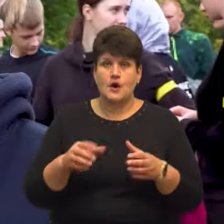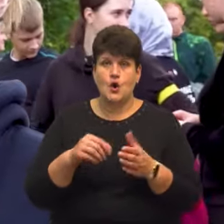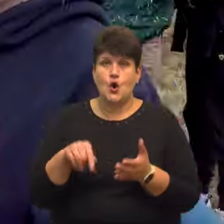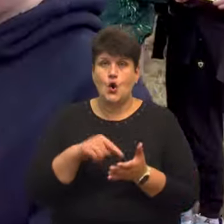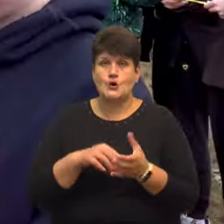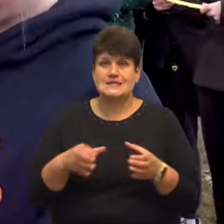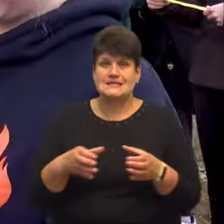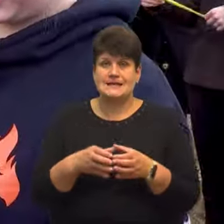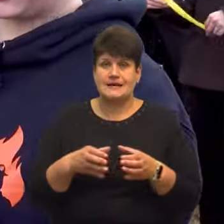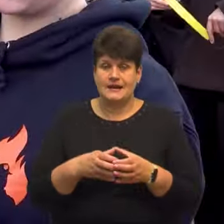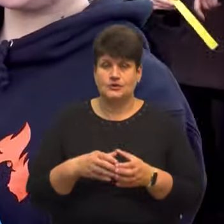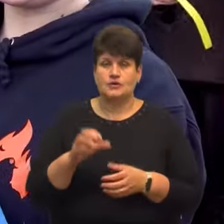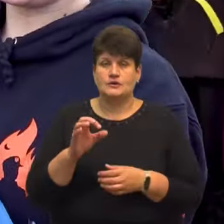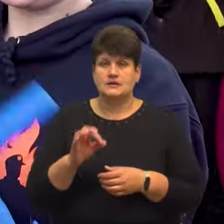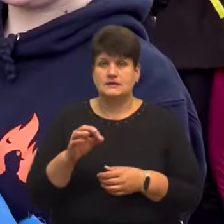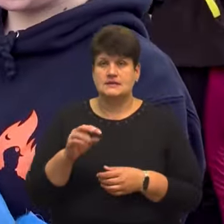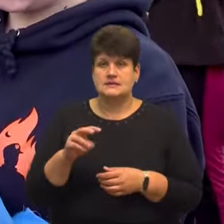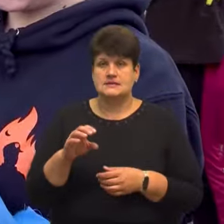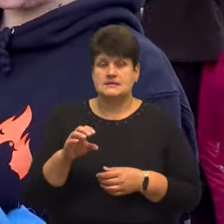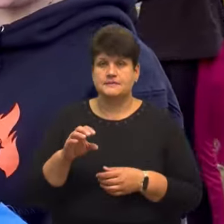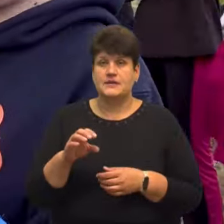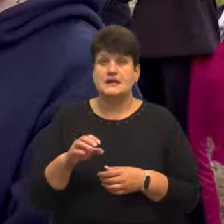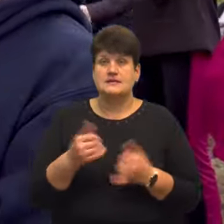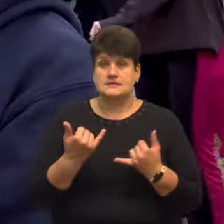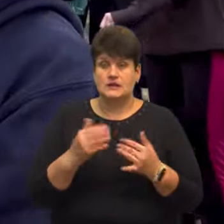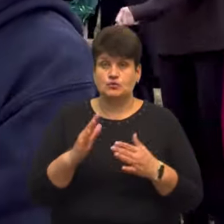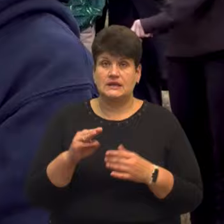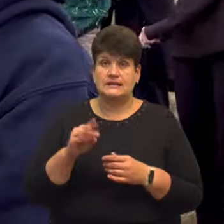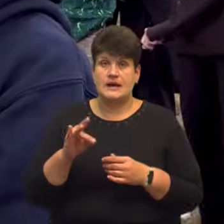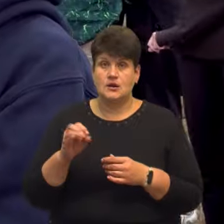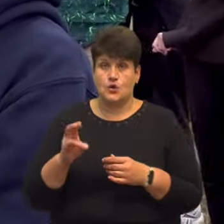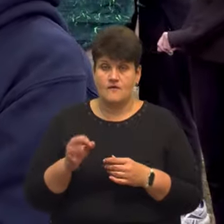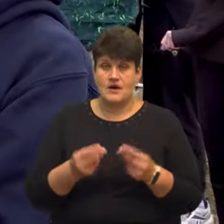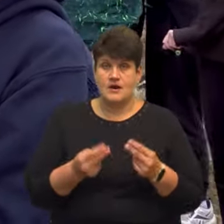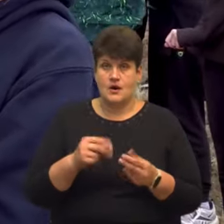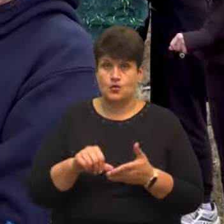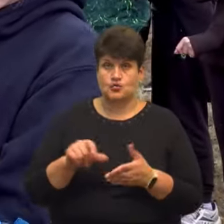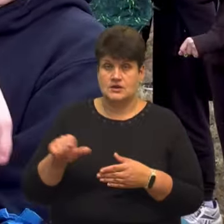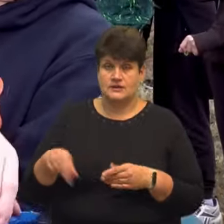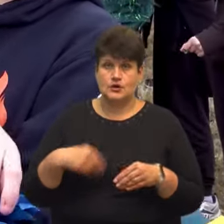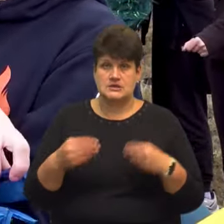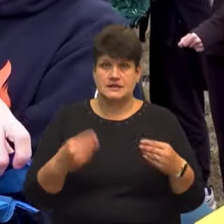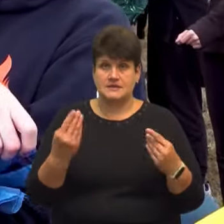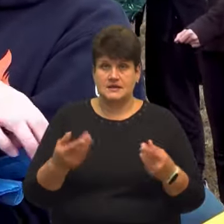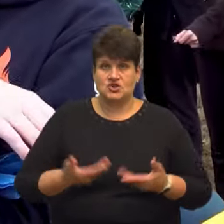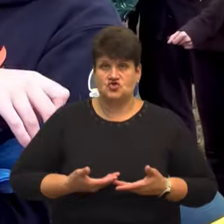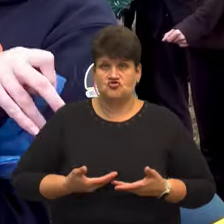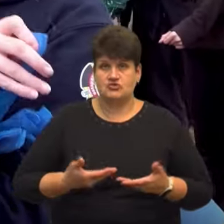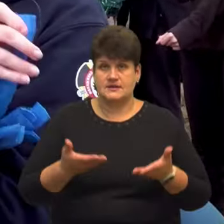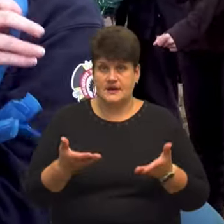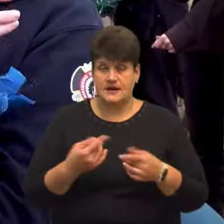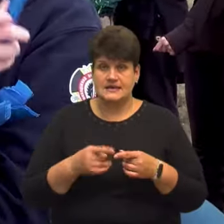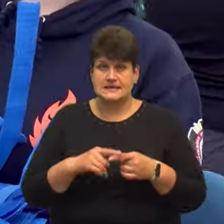Семенець зараз буде теренова гра в учасників Зараз ми їм роздаємо їхні умовні життя це така